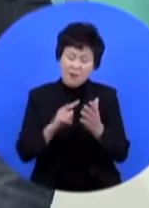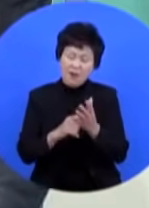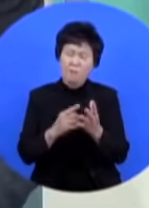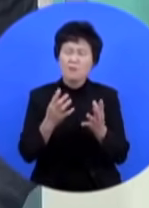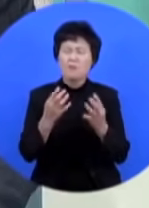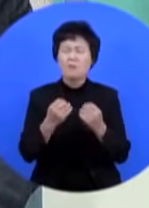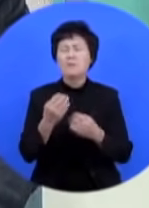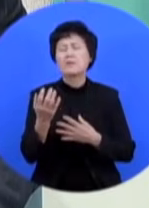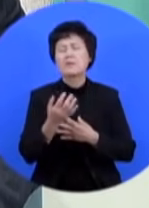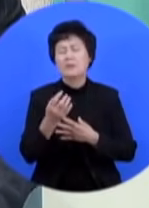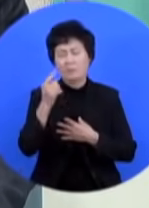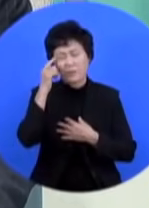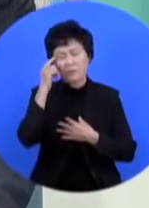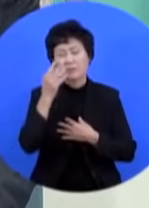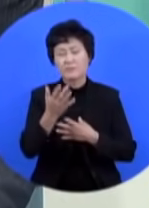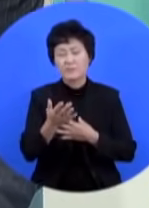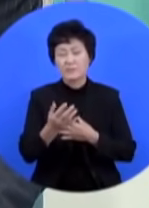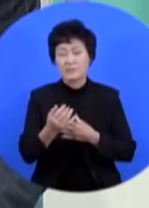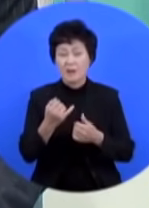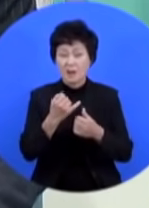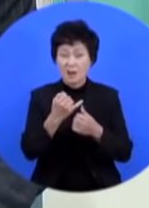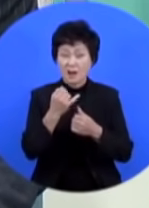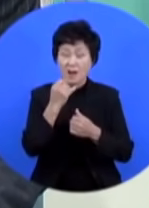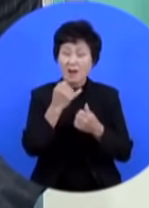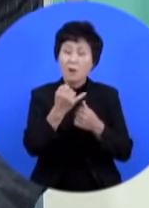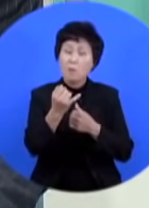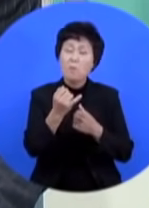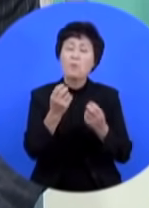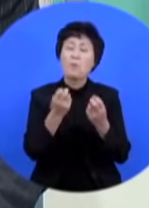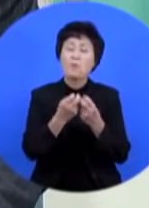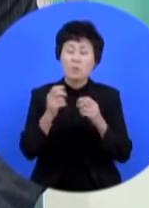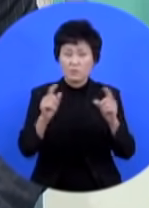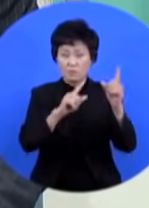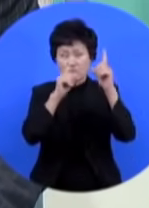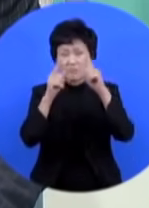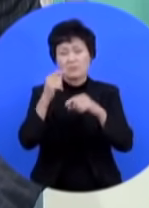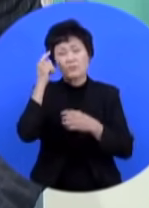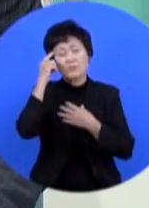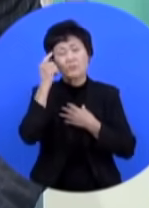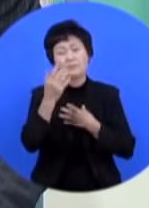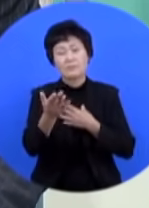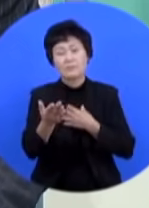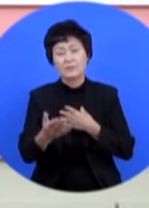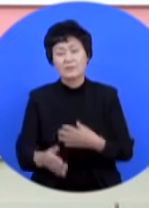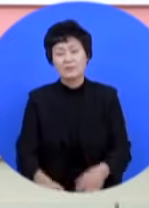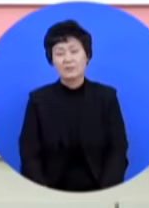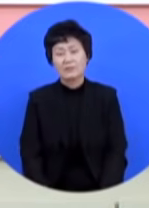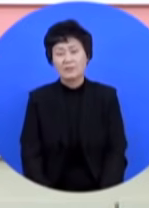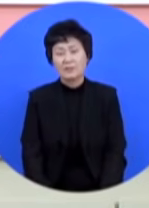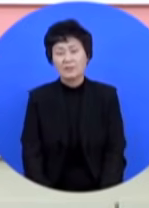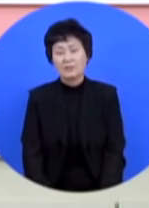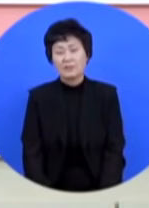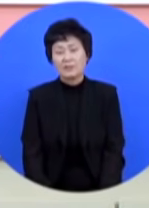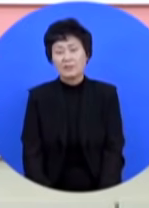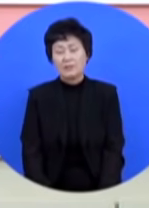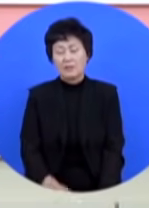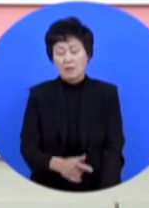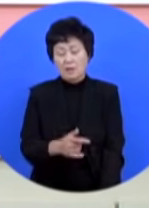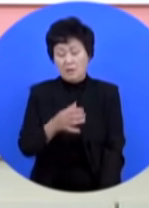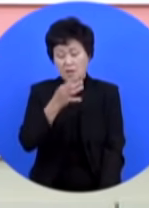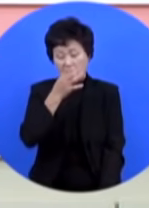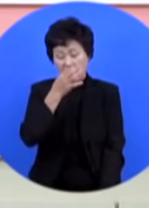오죽하시겠어요. 사모님은 어떻게 지내셨어요? 그 이후에 아드님 천국 보내시고. 참 뭐 힘든